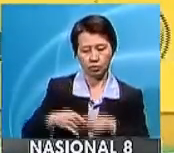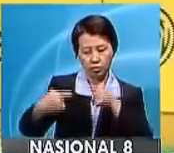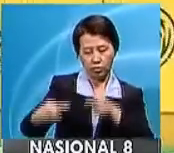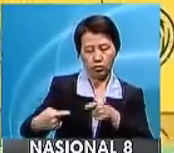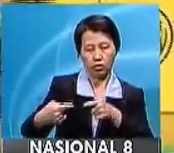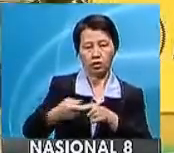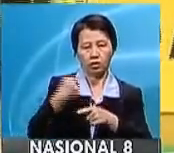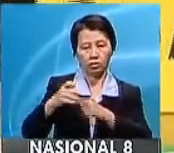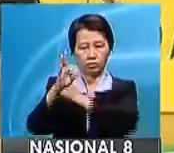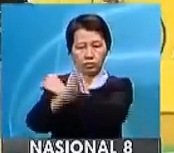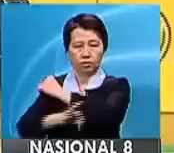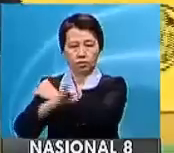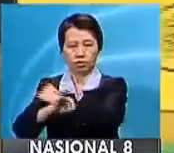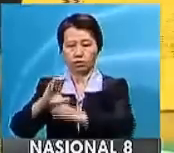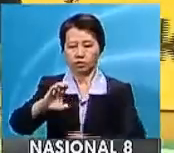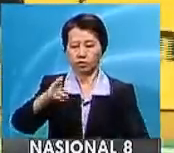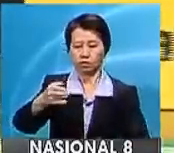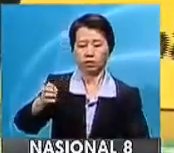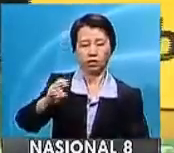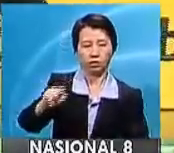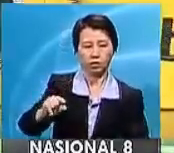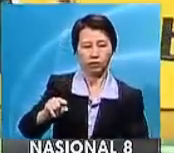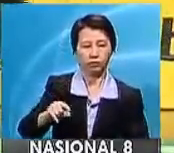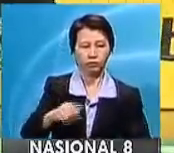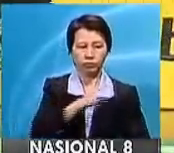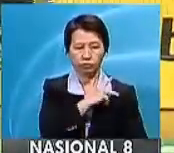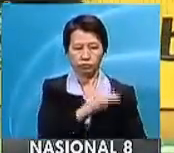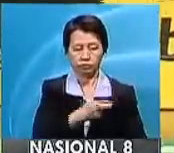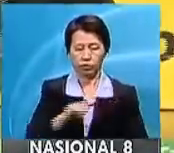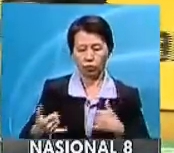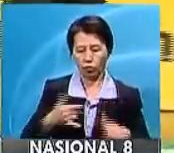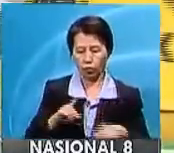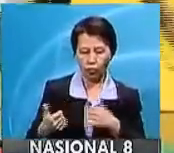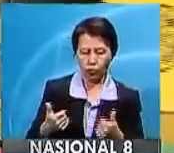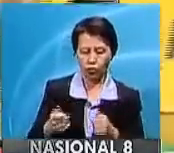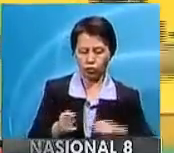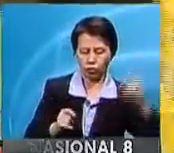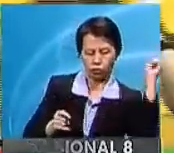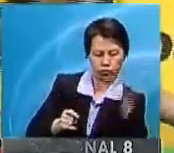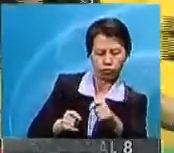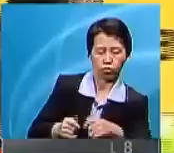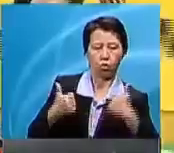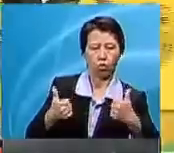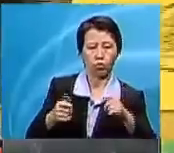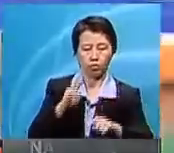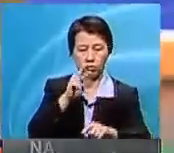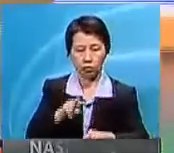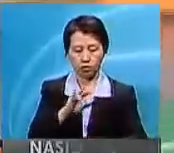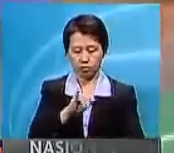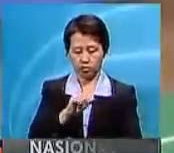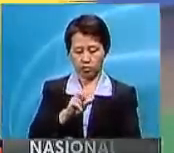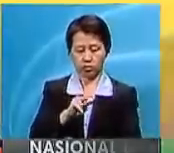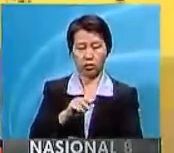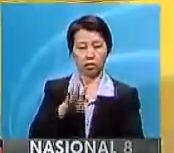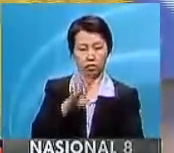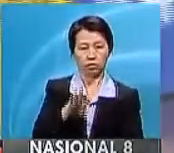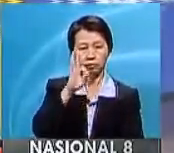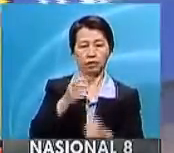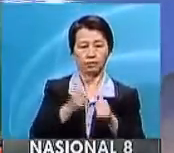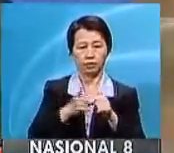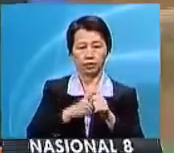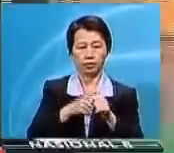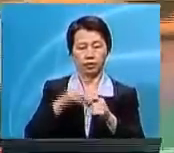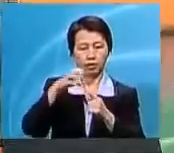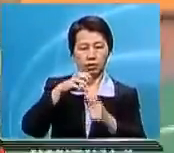wakil Negeri Sembilan Cheng tang Ji penguasaan gelanggang yang baik dan Pukulan smash yang kencang menyaksikan Iskandar selaku pilihan pertama